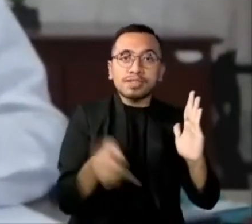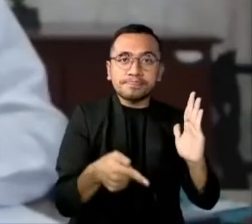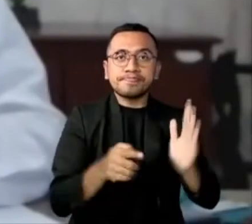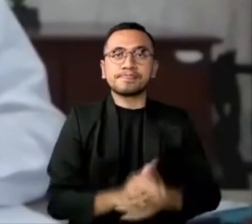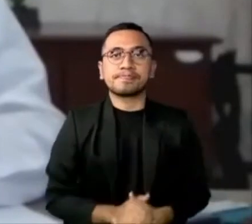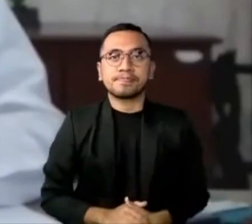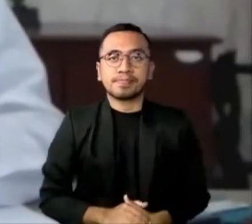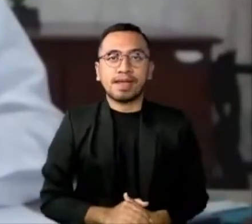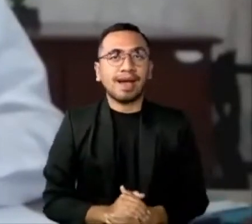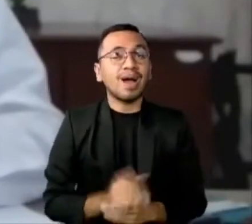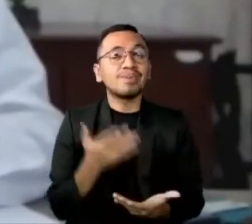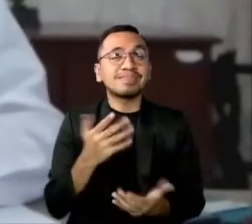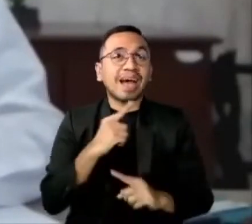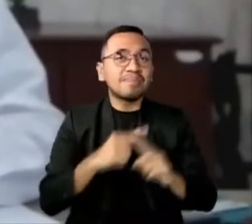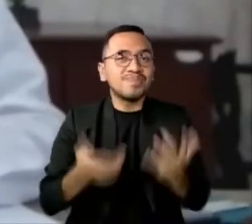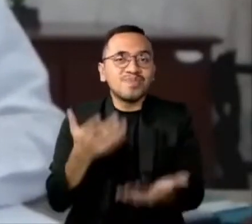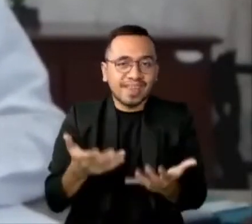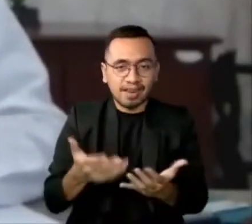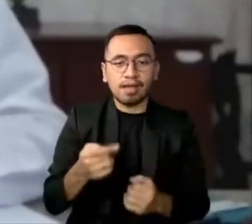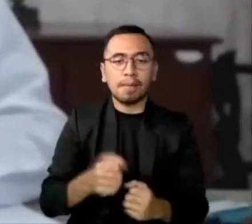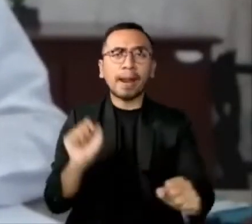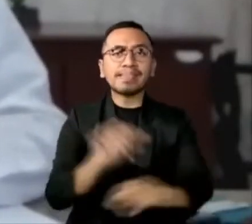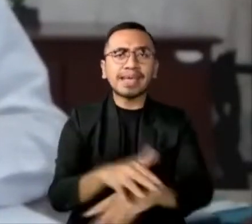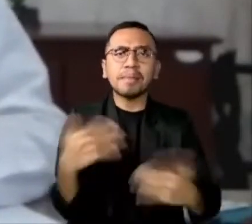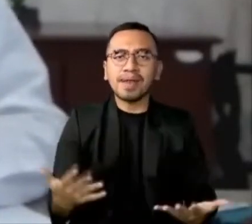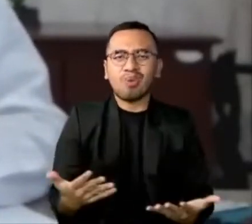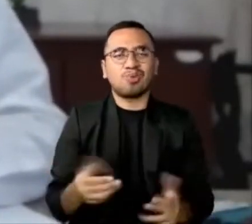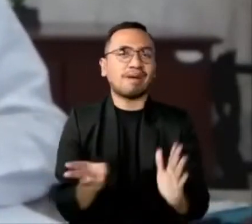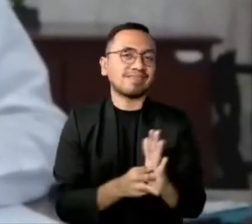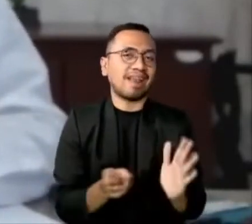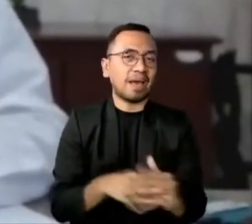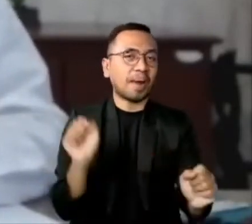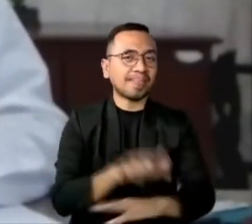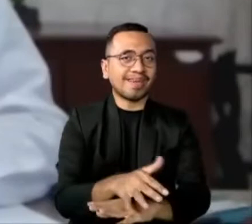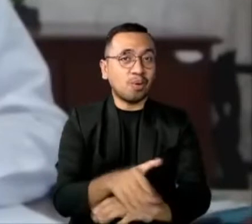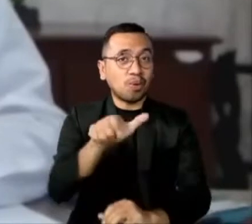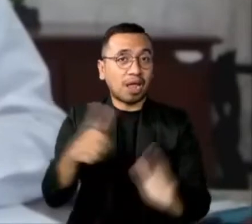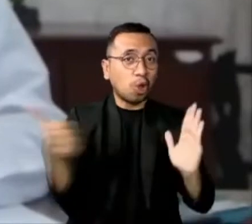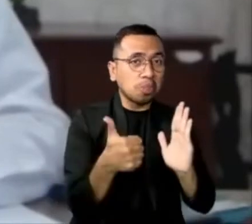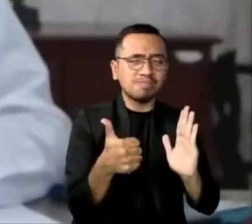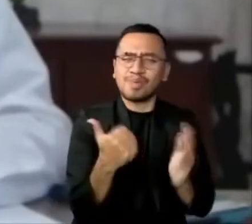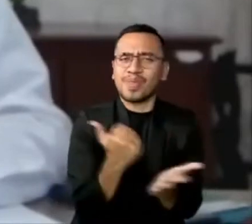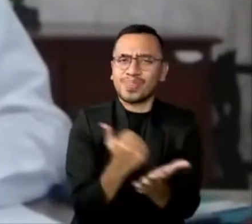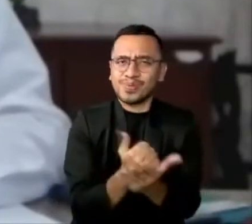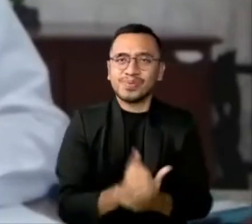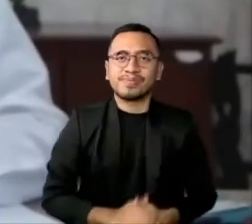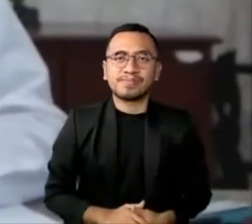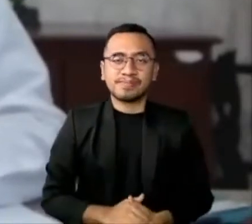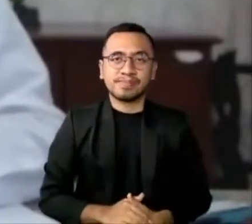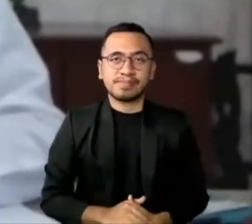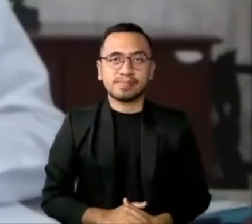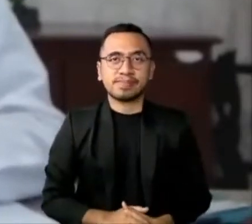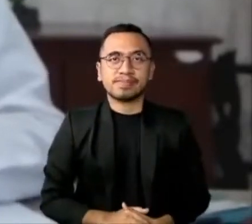dalam pelaksanaannya gitu ya. Nah, ini juga jadi salah satu masalah. Satu-satunya acara masyarakat gitu